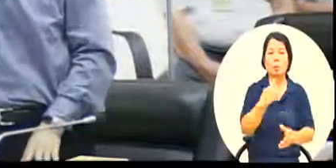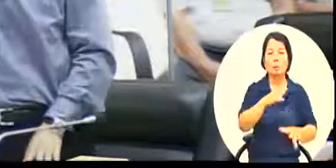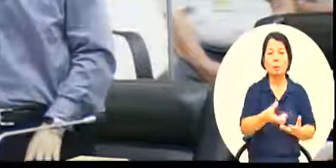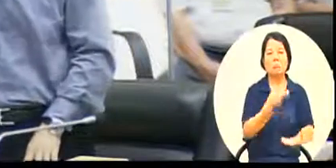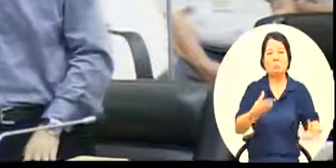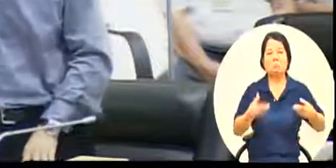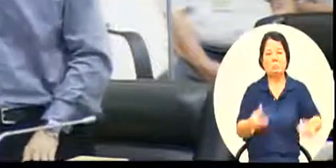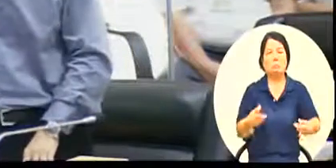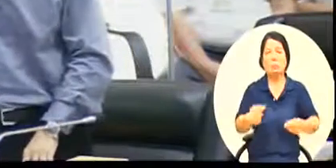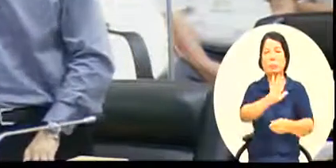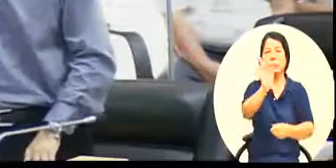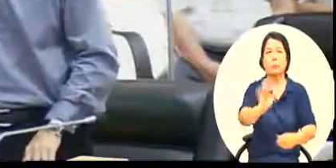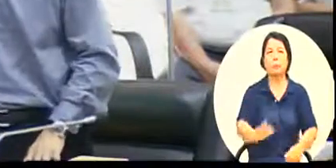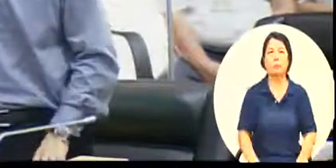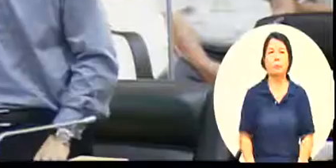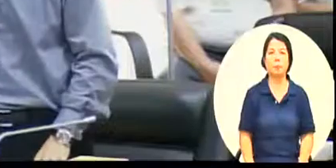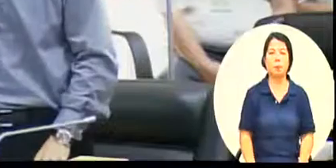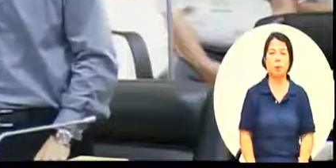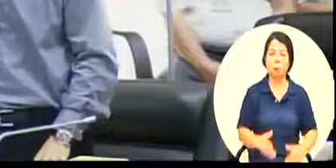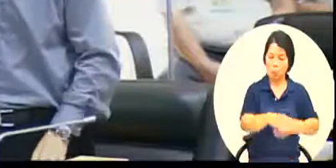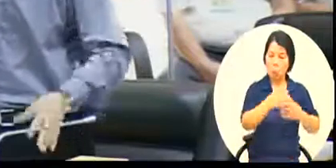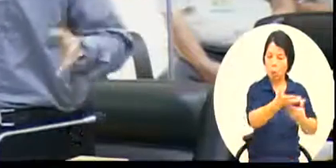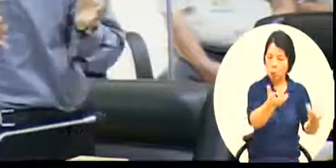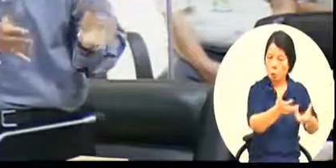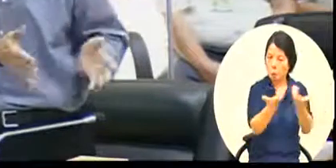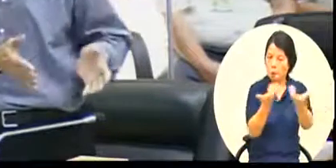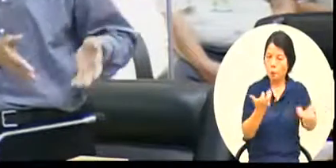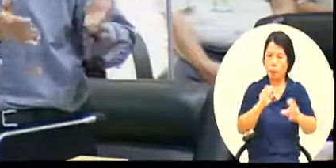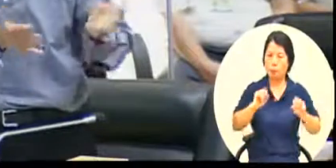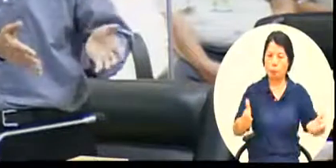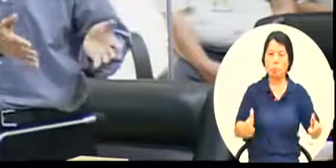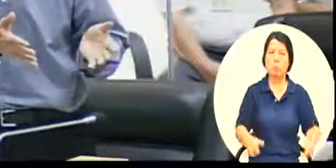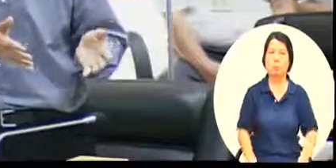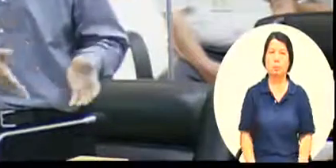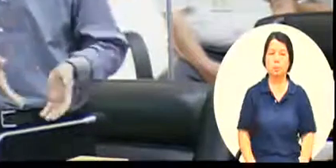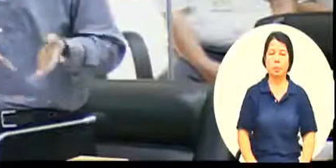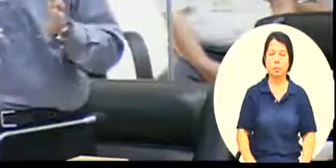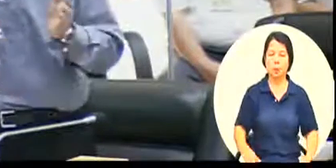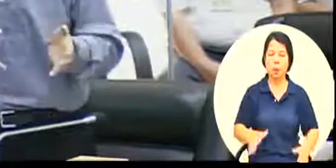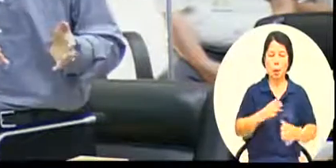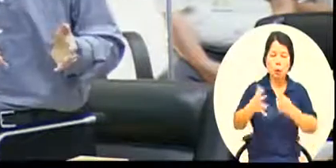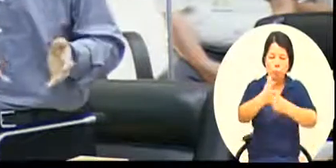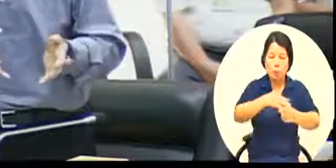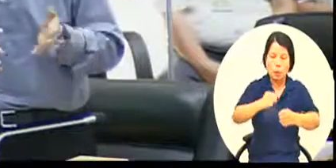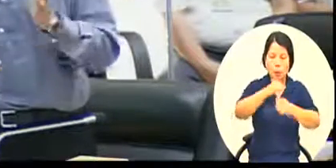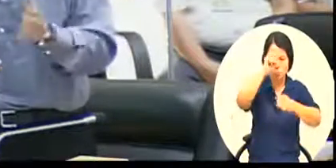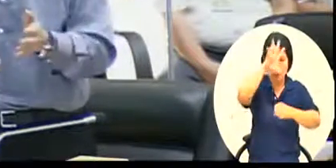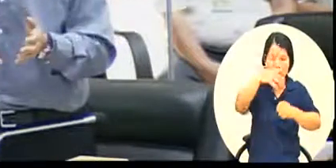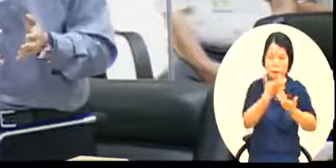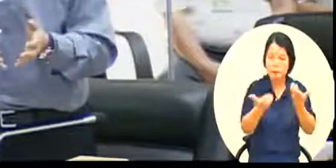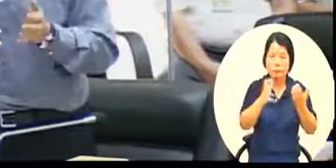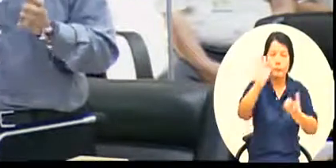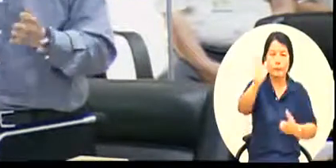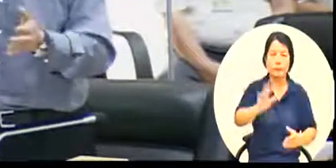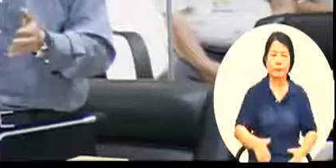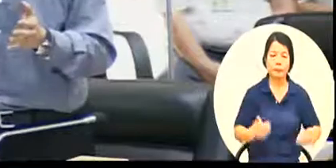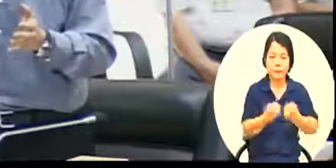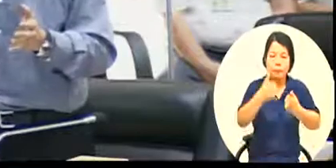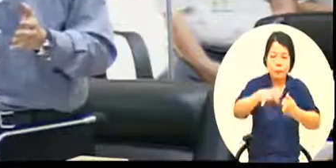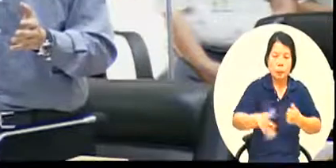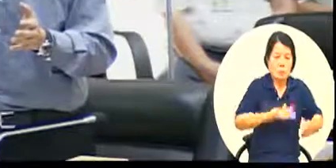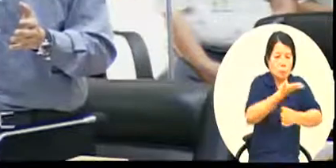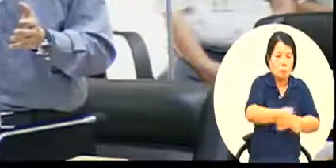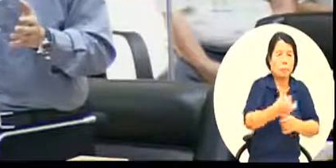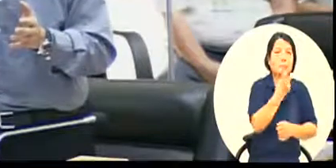人移啊，一码归一码。那我们希望地方政府能够不分党派，地方议会能够这样支给中央一